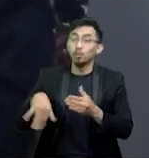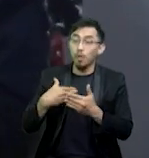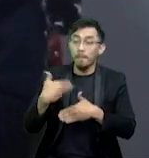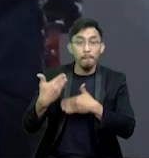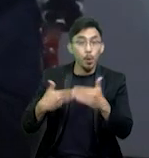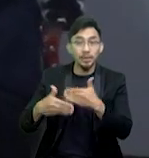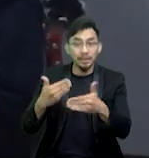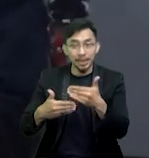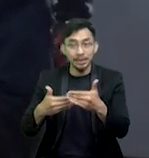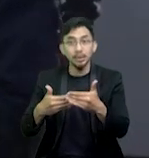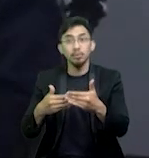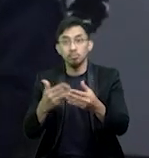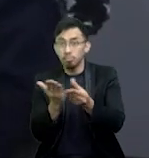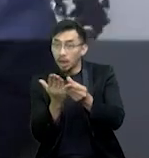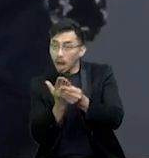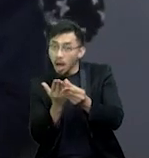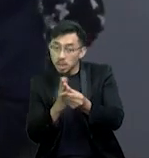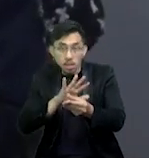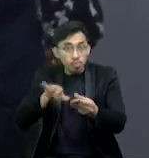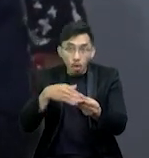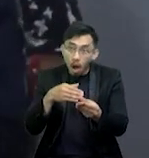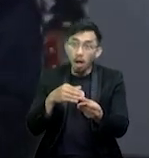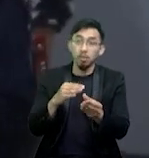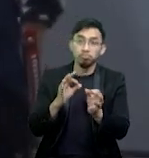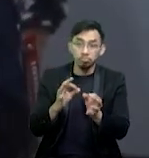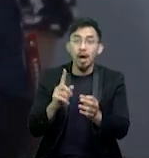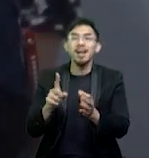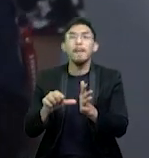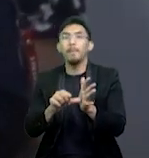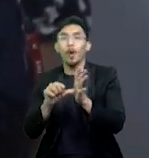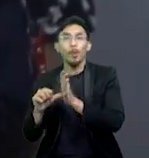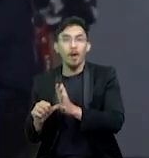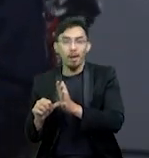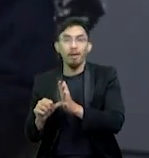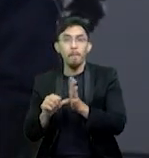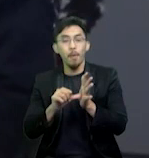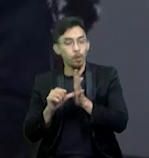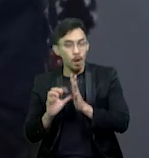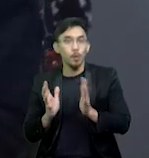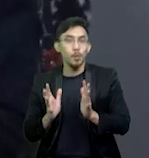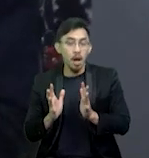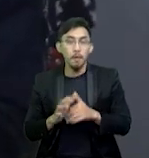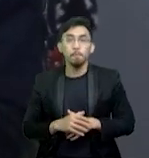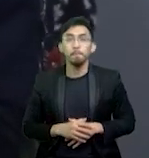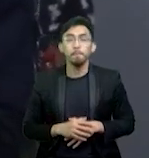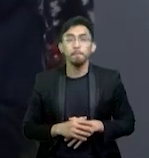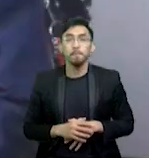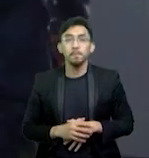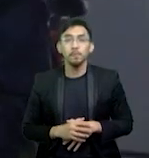diurus oleh saudagar Siliwangi hati-hati sebagai tersangka karena